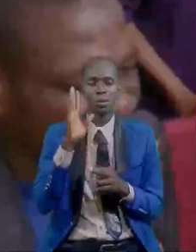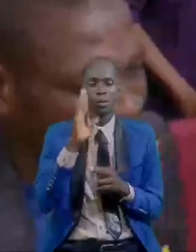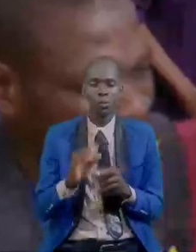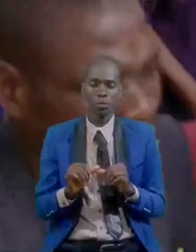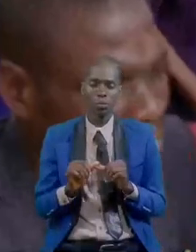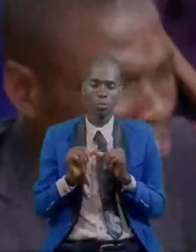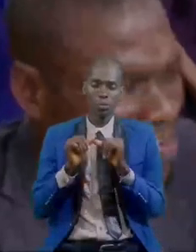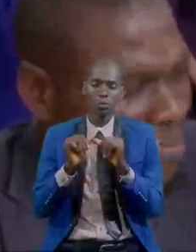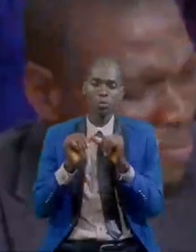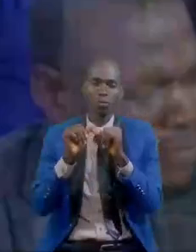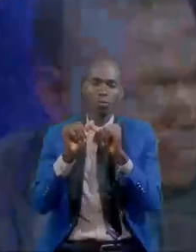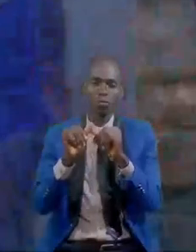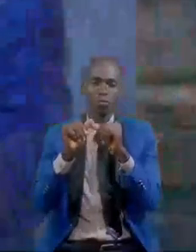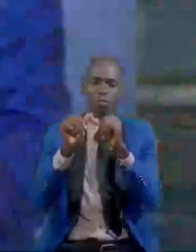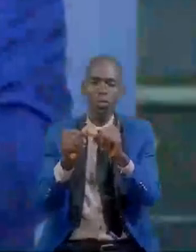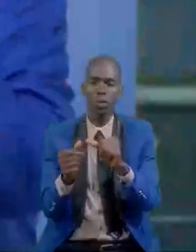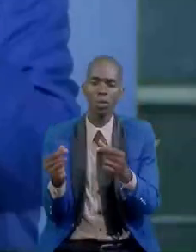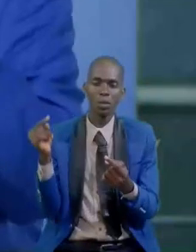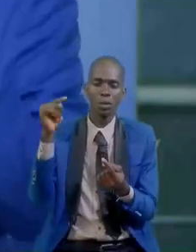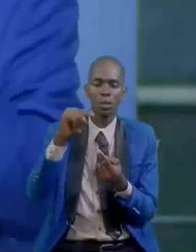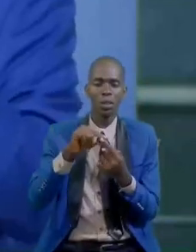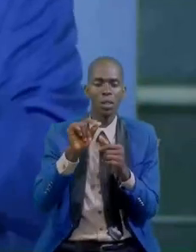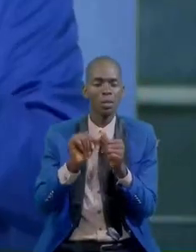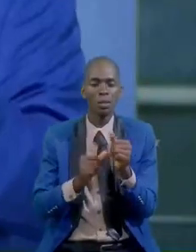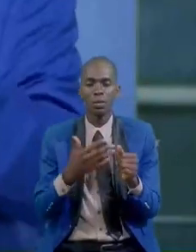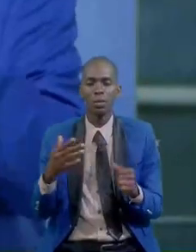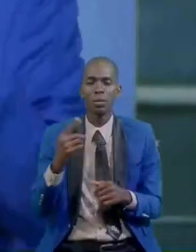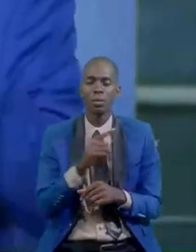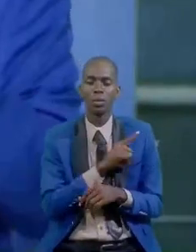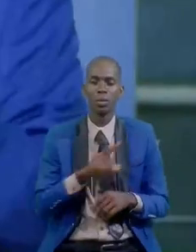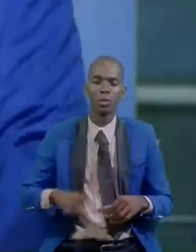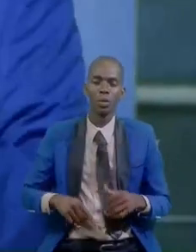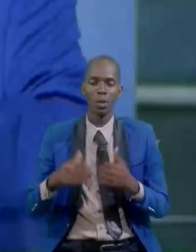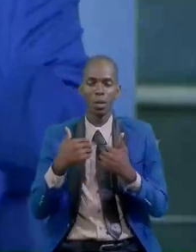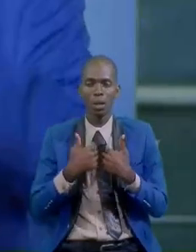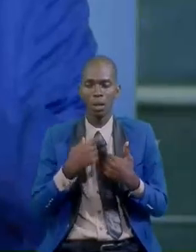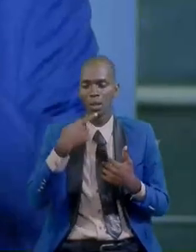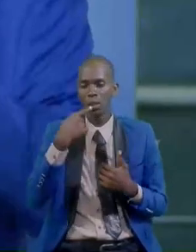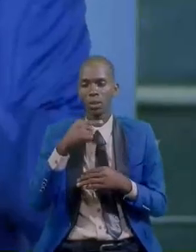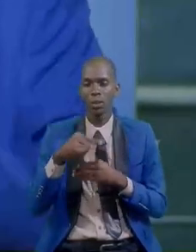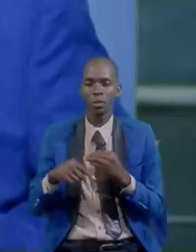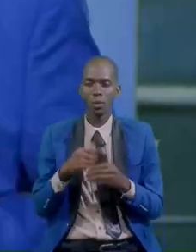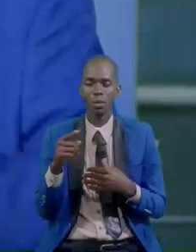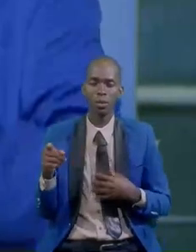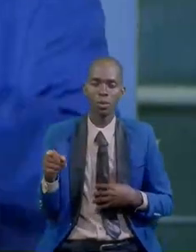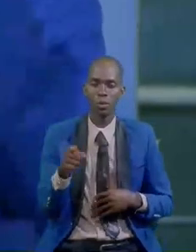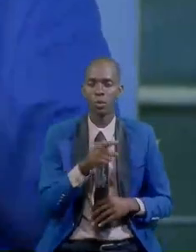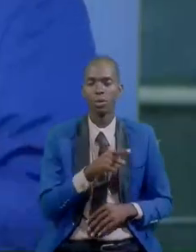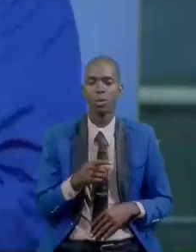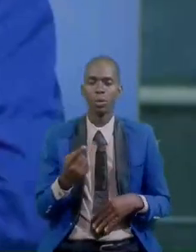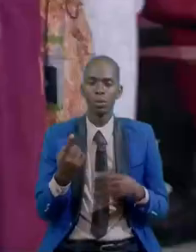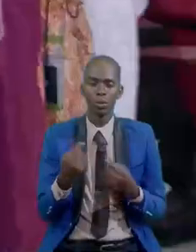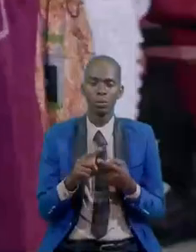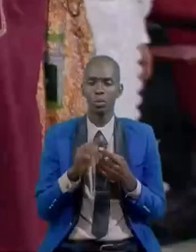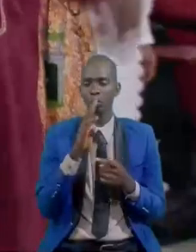Tu avanceras jusqu'à ce que tout ce que le Seigneur a déclaré te